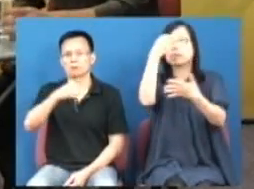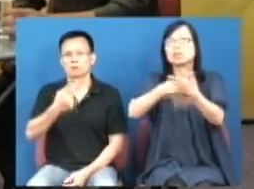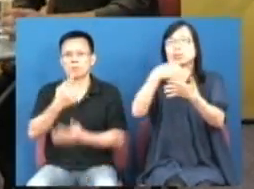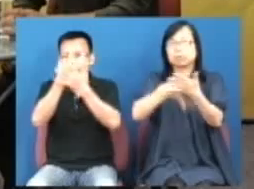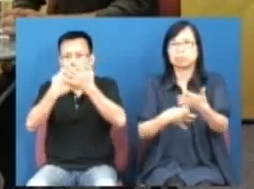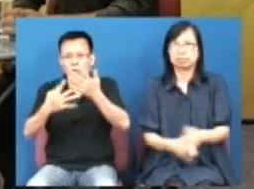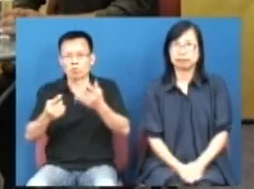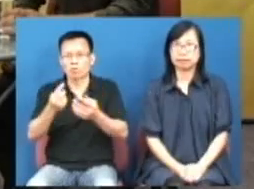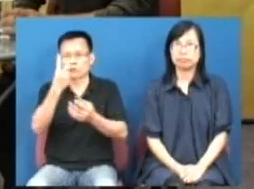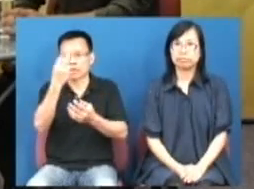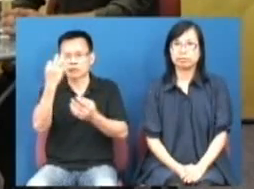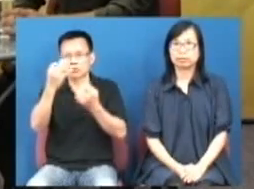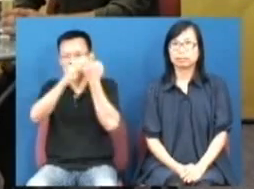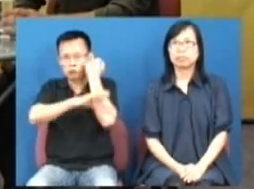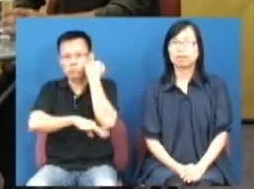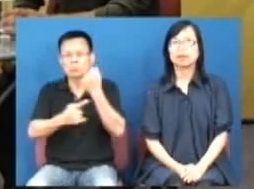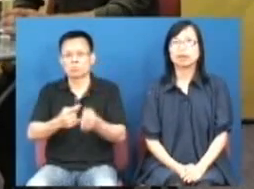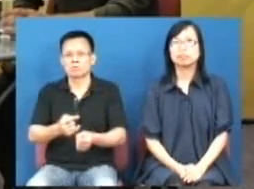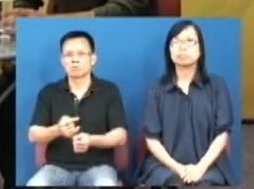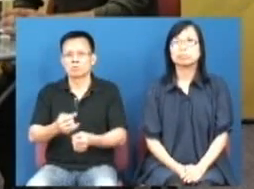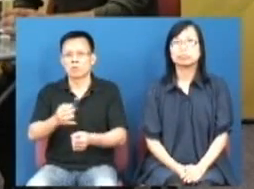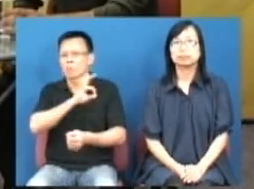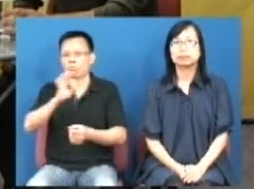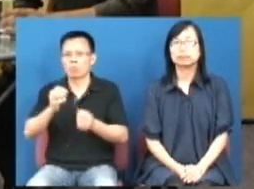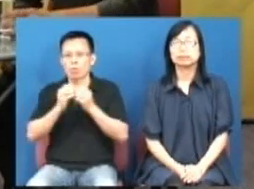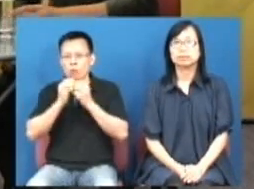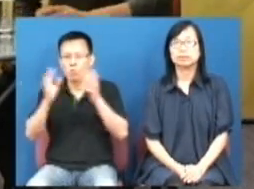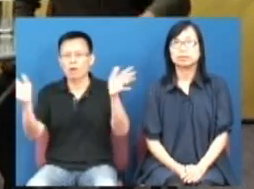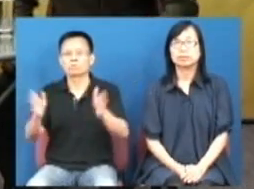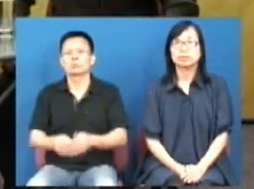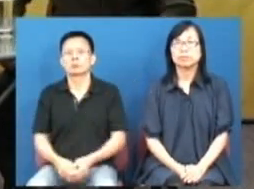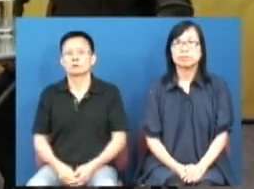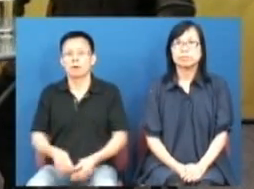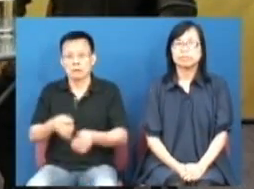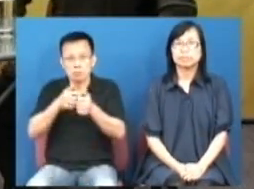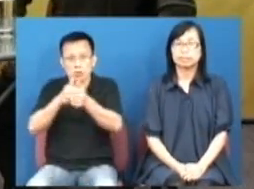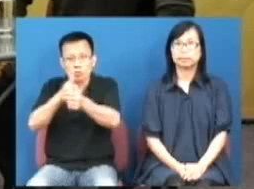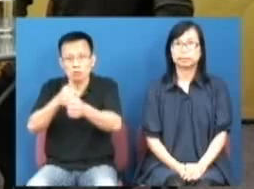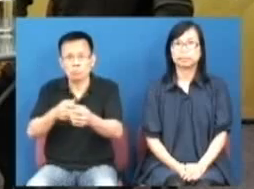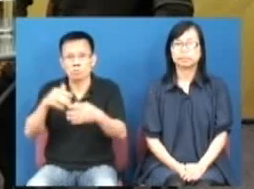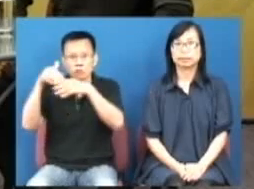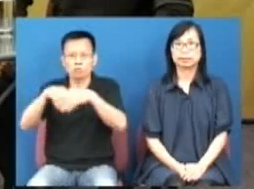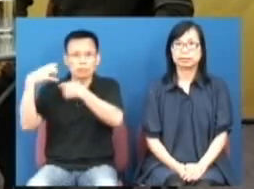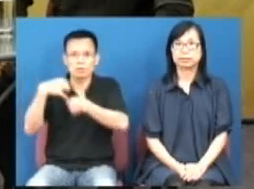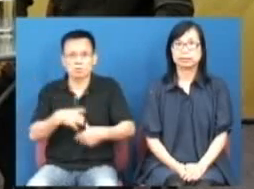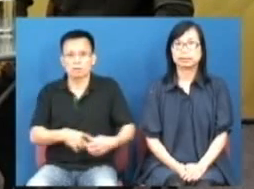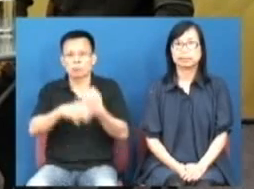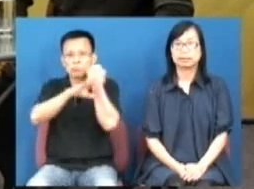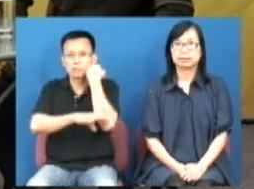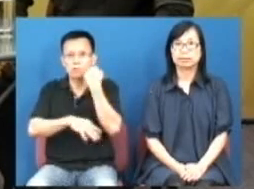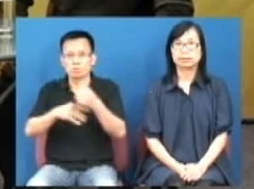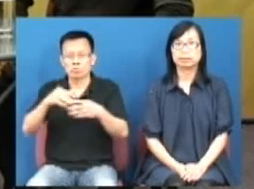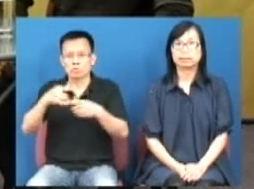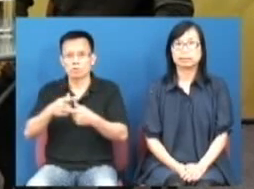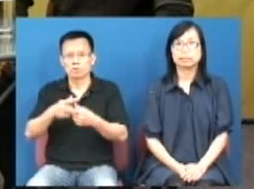絡23，一啲都冇係冇誇張，真係嘅。嗱，根據佢哋嗰個選舉條例所講就係，只要我哋